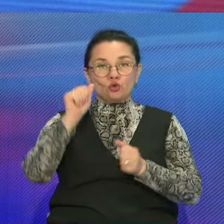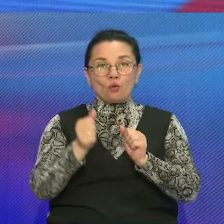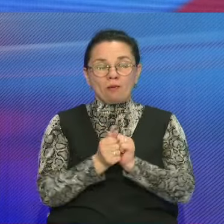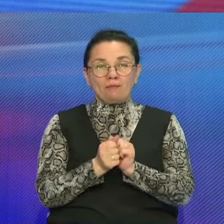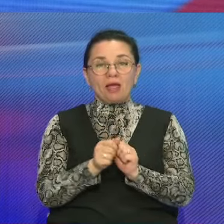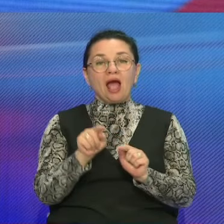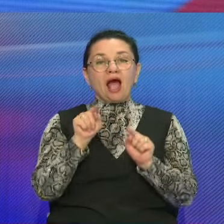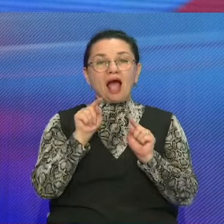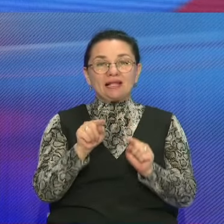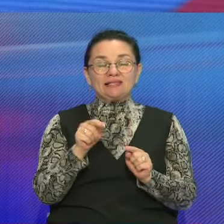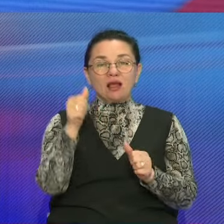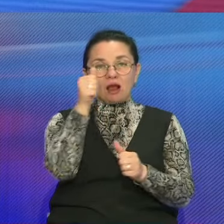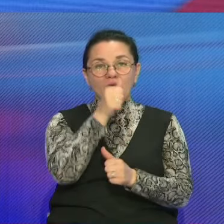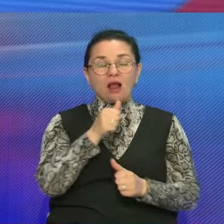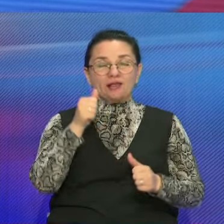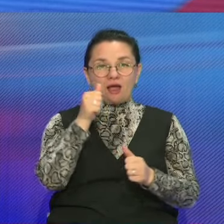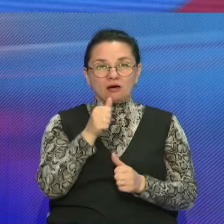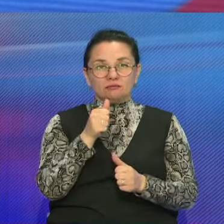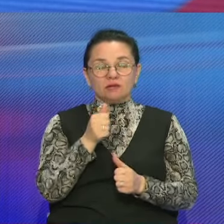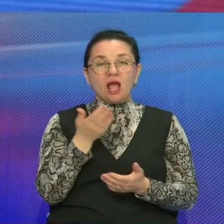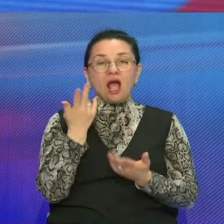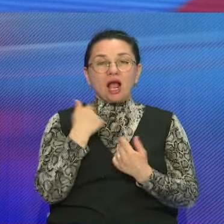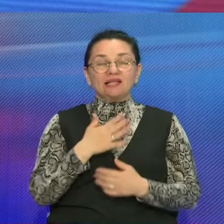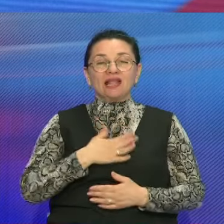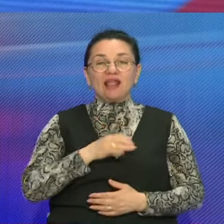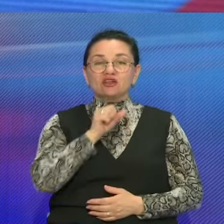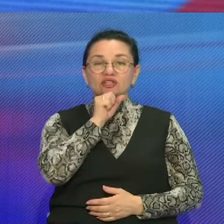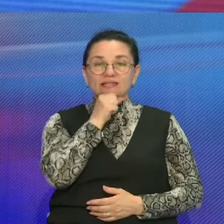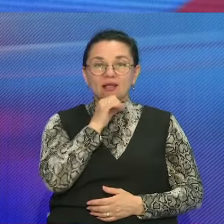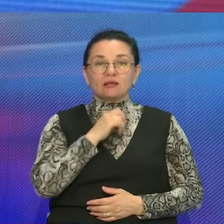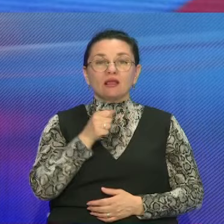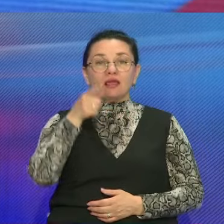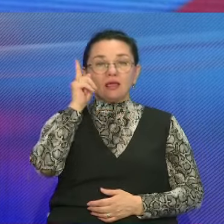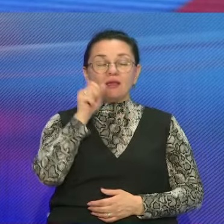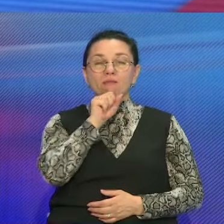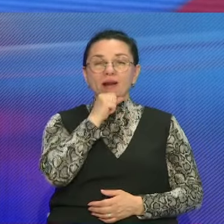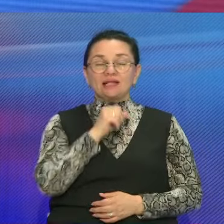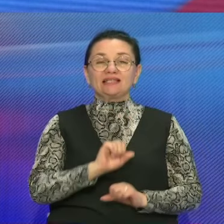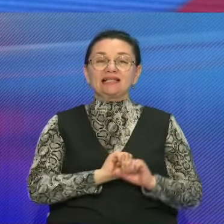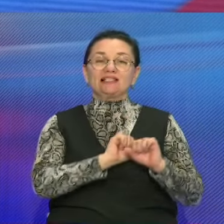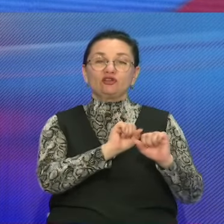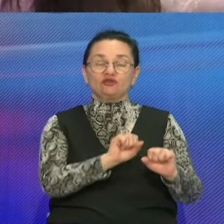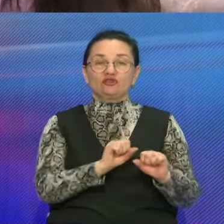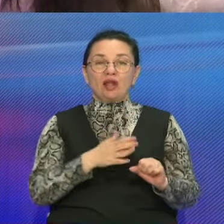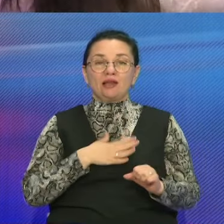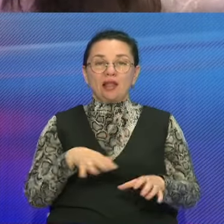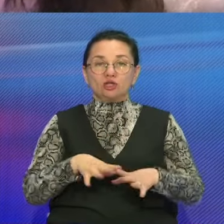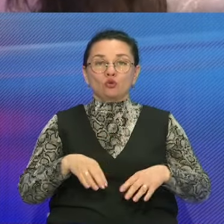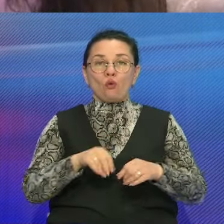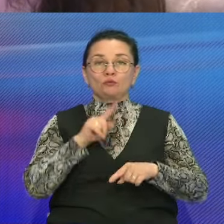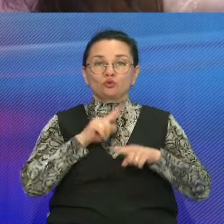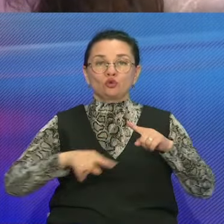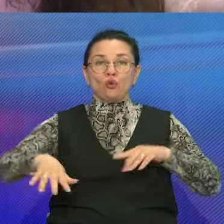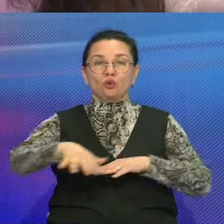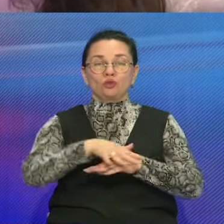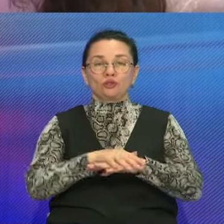годах, когда наши деды, прадеды совместными усилиями защищали нашу общую родину.